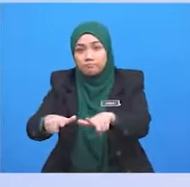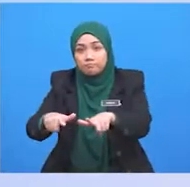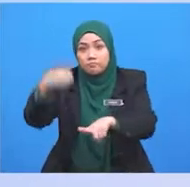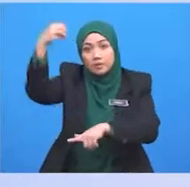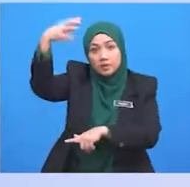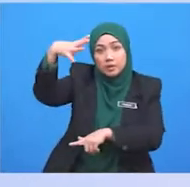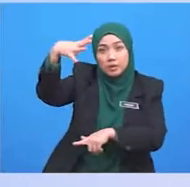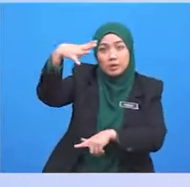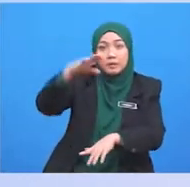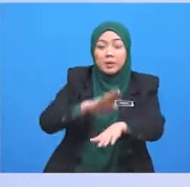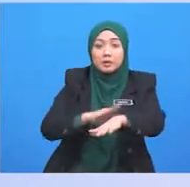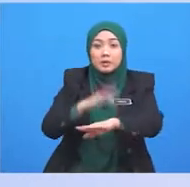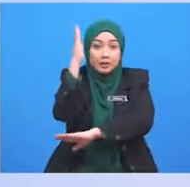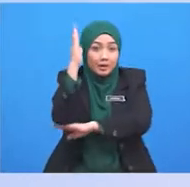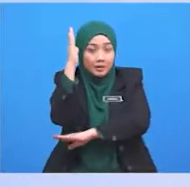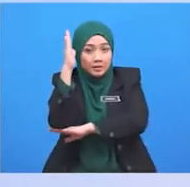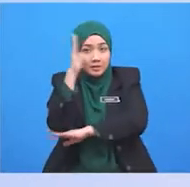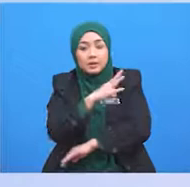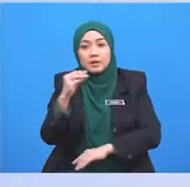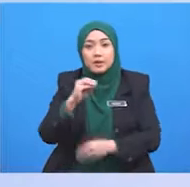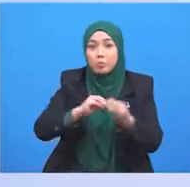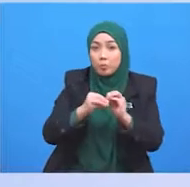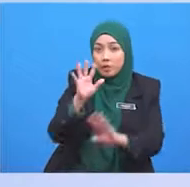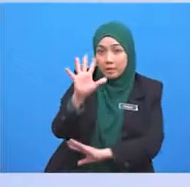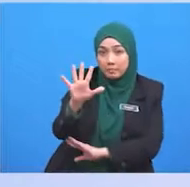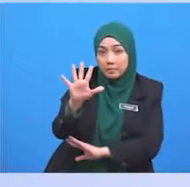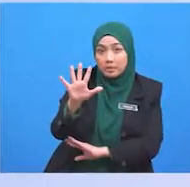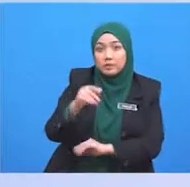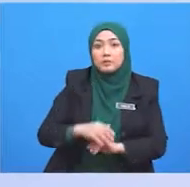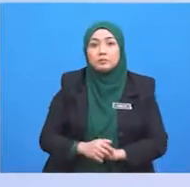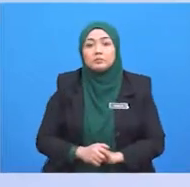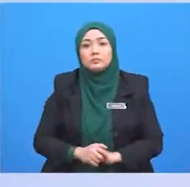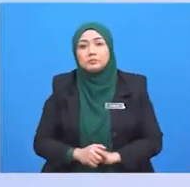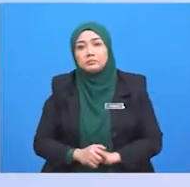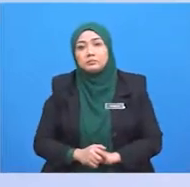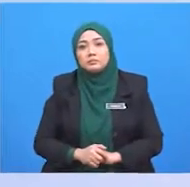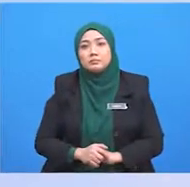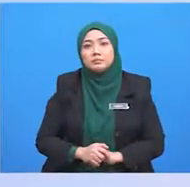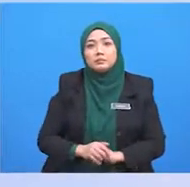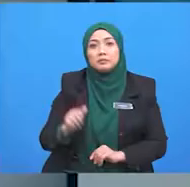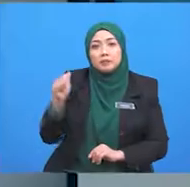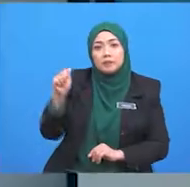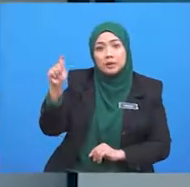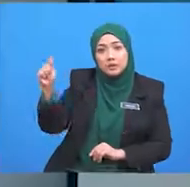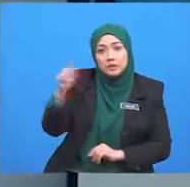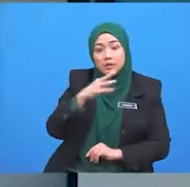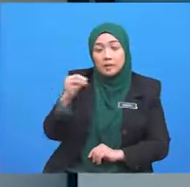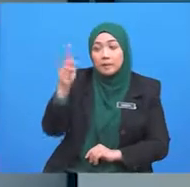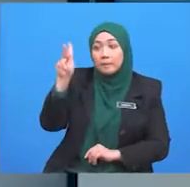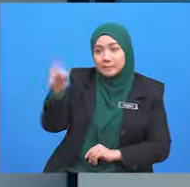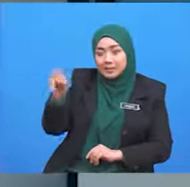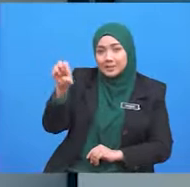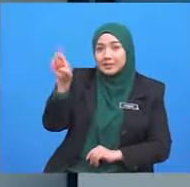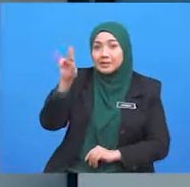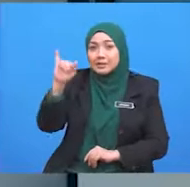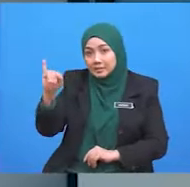hari. Dan kelima, keadaan aphelion dan perihelion. Okey, sekarang cikgu